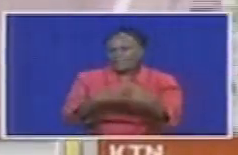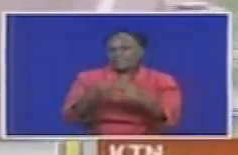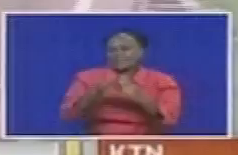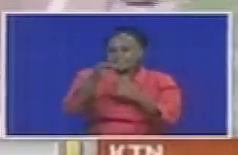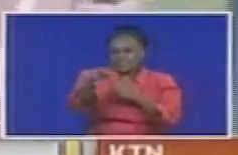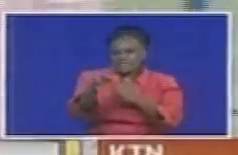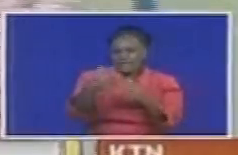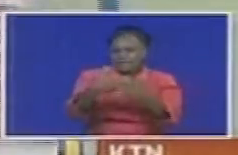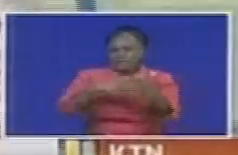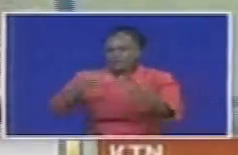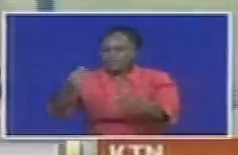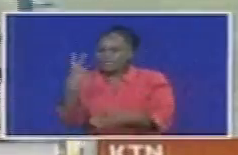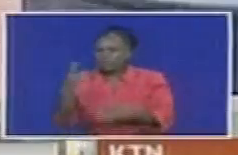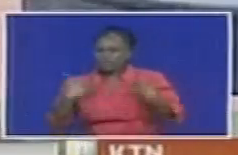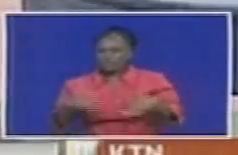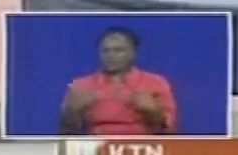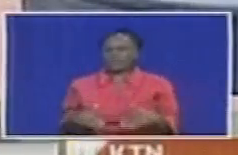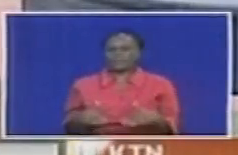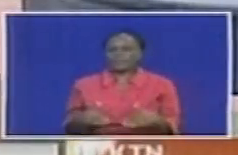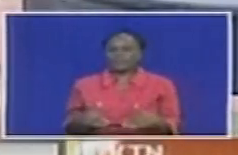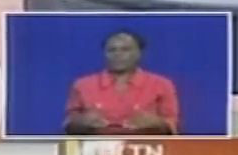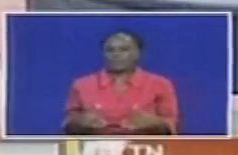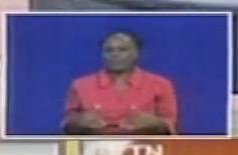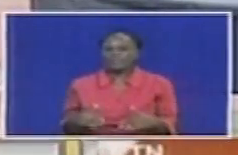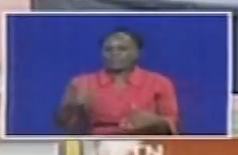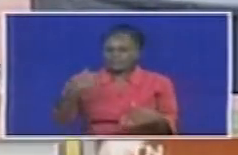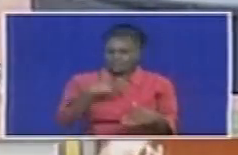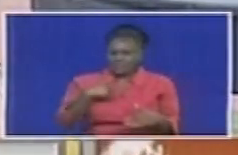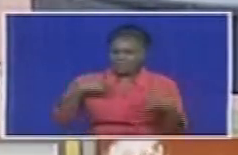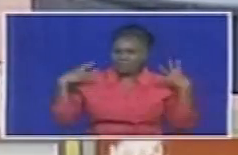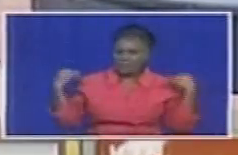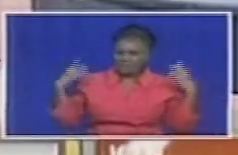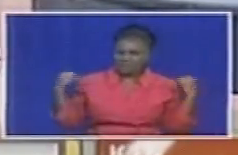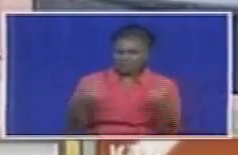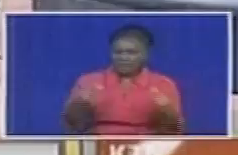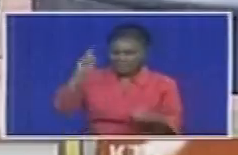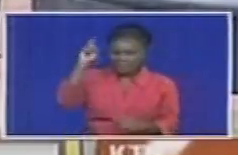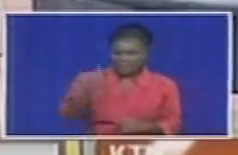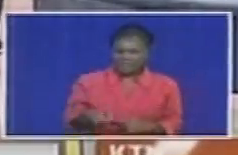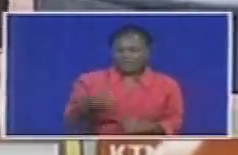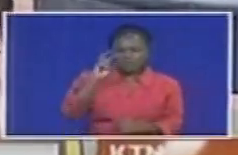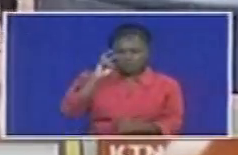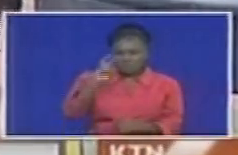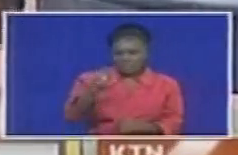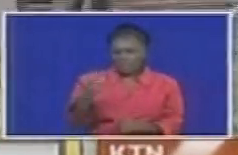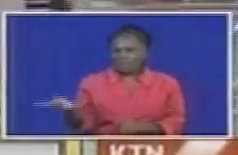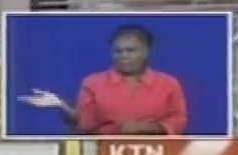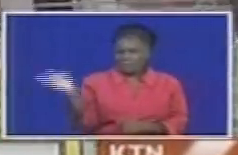na Anthony Kiptoo. Inabidi nidharisha vizuri tuone kwamba tumeenda kuleta hizo medali